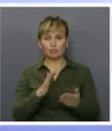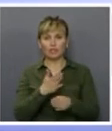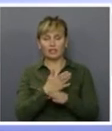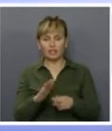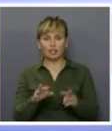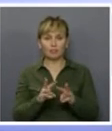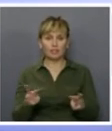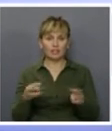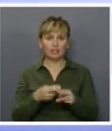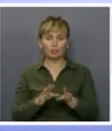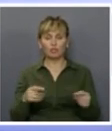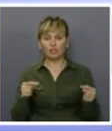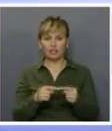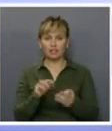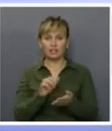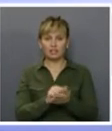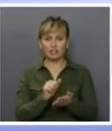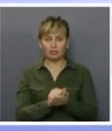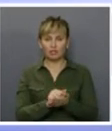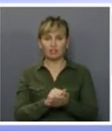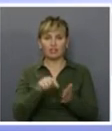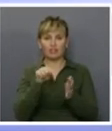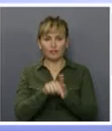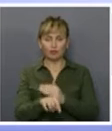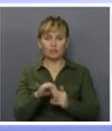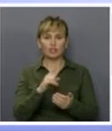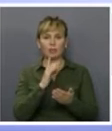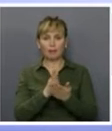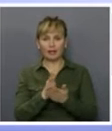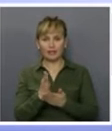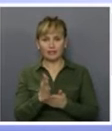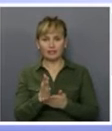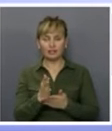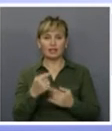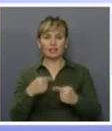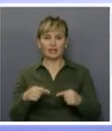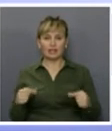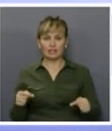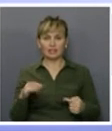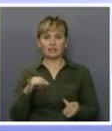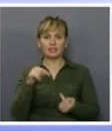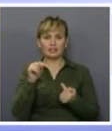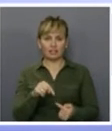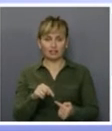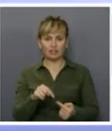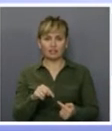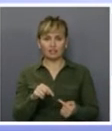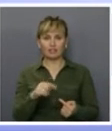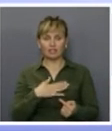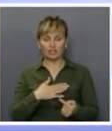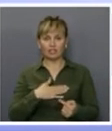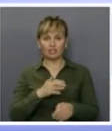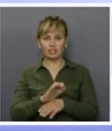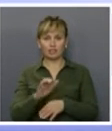министерство, которое будет конкретно заниматься внутренней торговлей и политикой, внешней торговлей и, соответственно, политикой продвижения наших